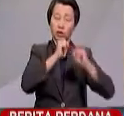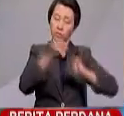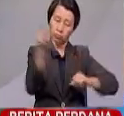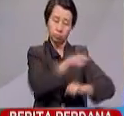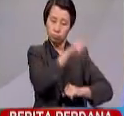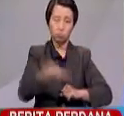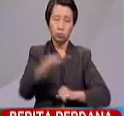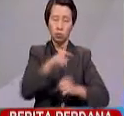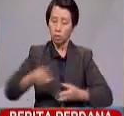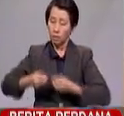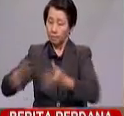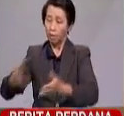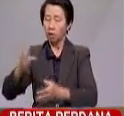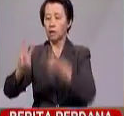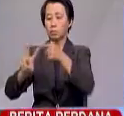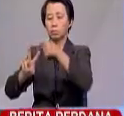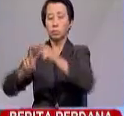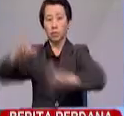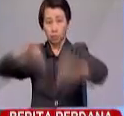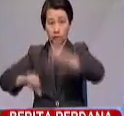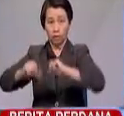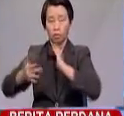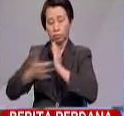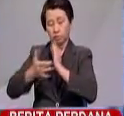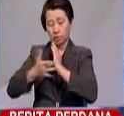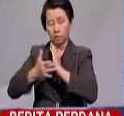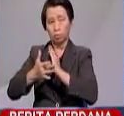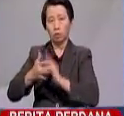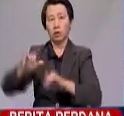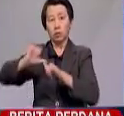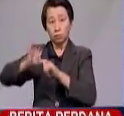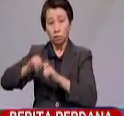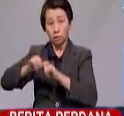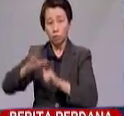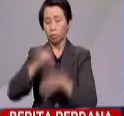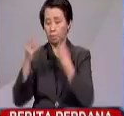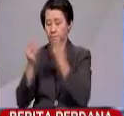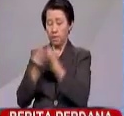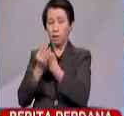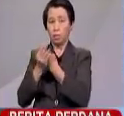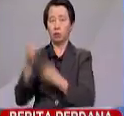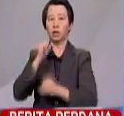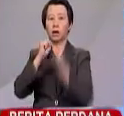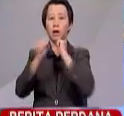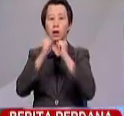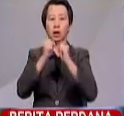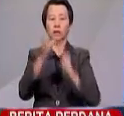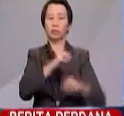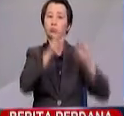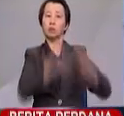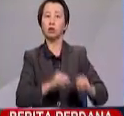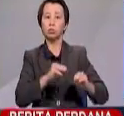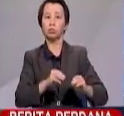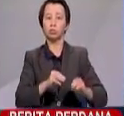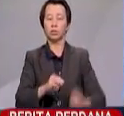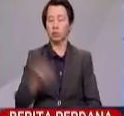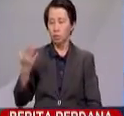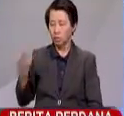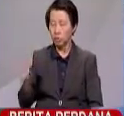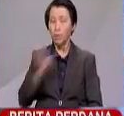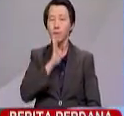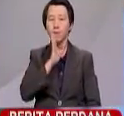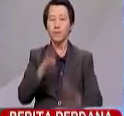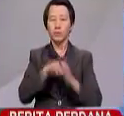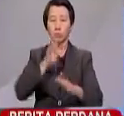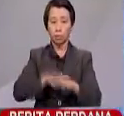dengan menawarkan dua pakej iaitu sains, teknologi, kejuruteraan dan matematik serta sastra dan kemanusiaan. Adli berkata demikian